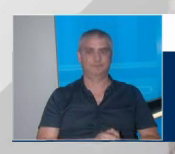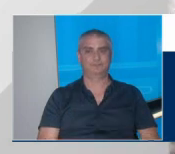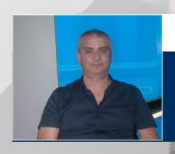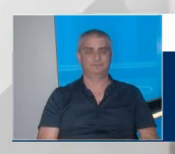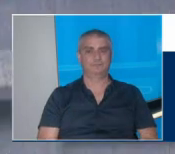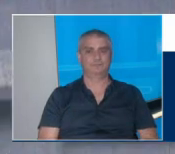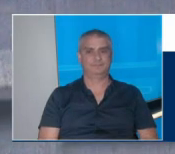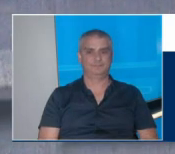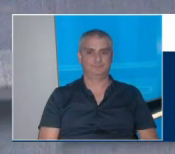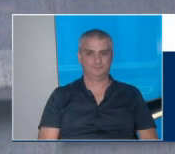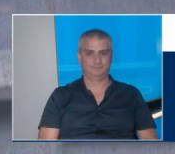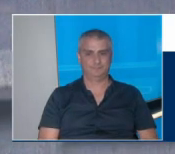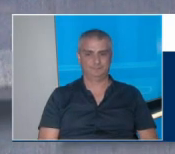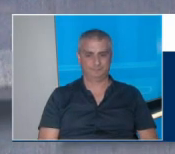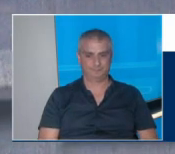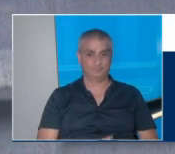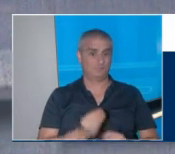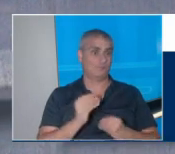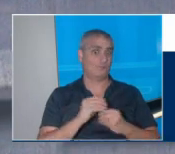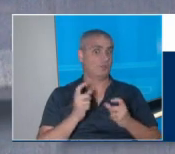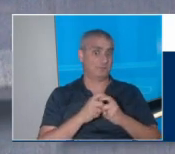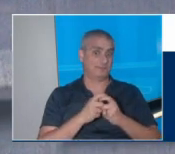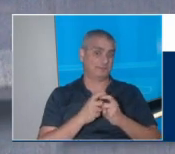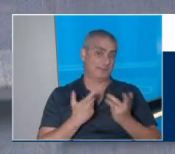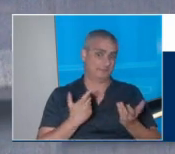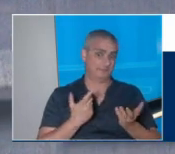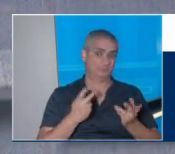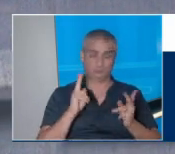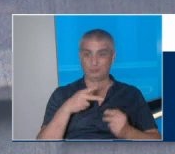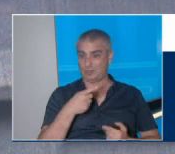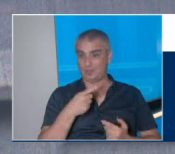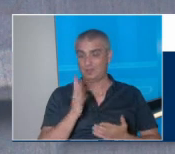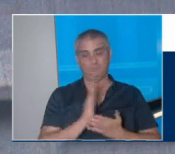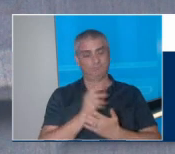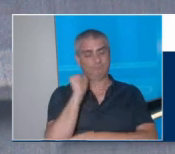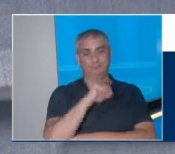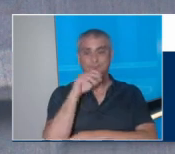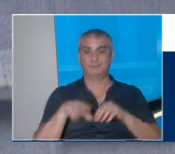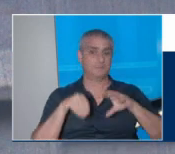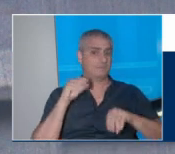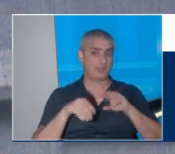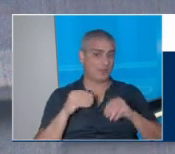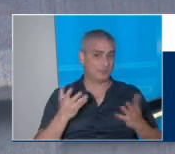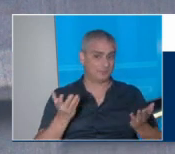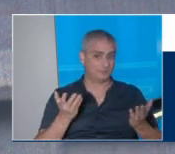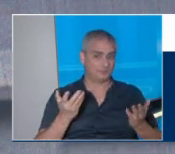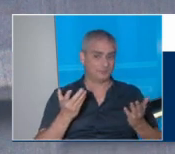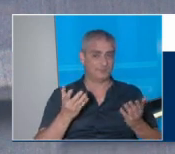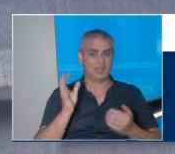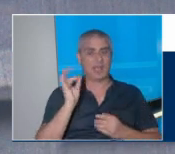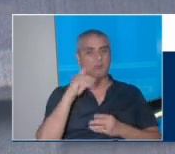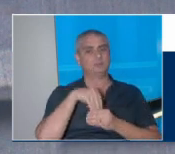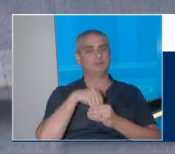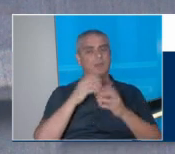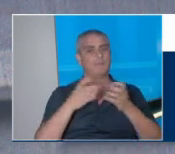תודה לך. ועוד מגזר נתון שעשוי להכריע את תוצאות הבחירות, זה אחוז